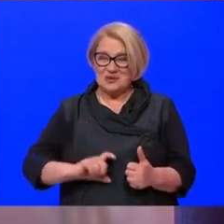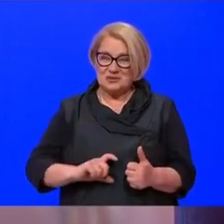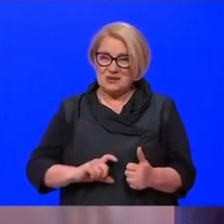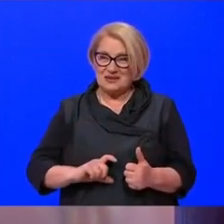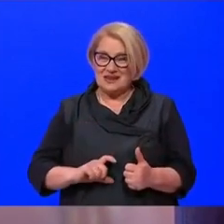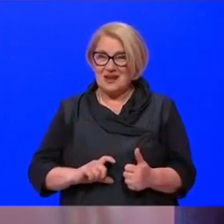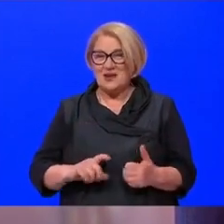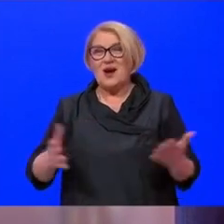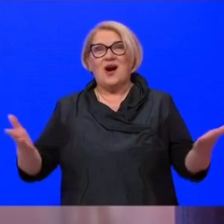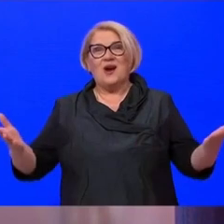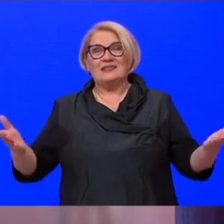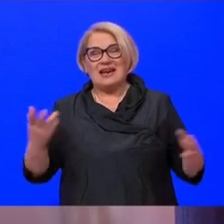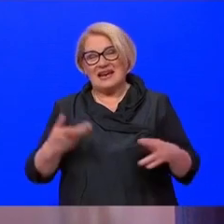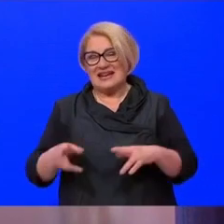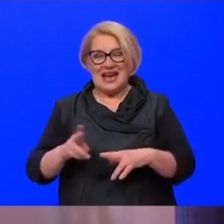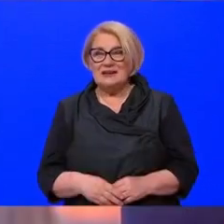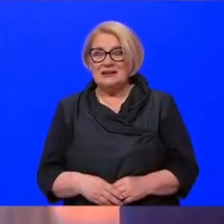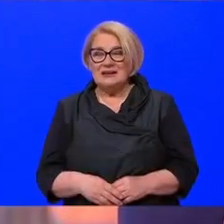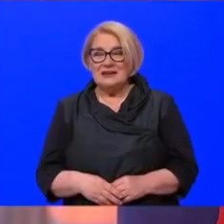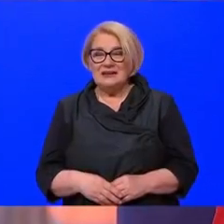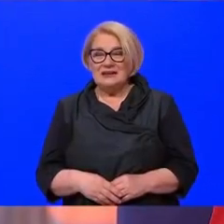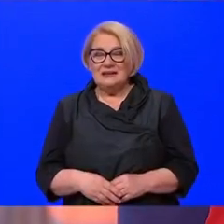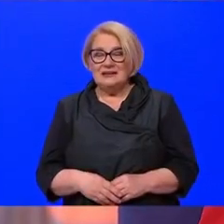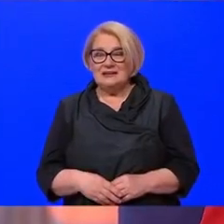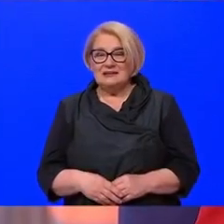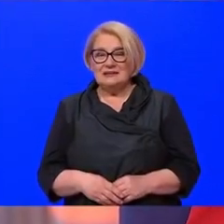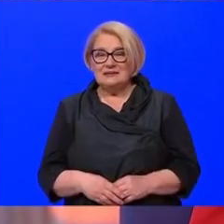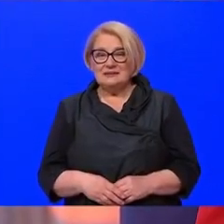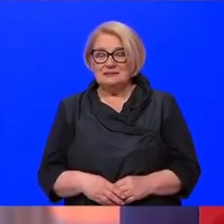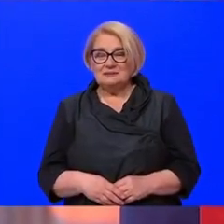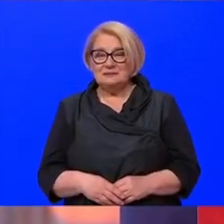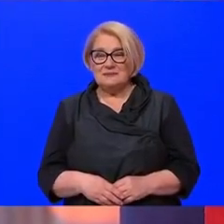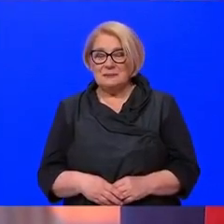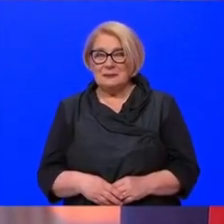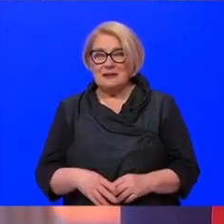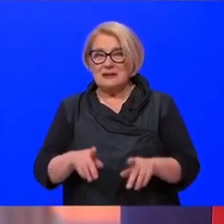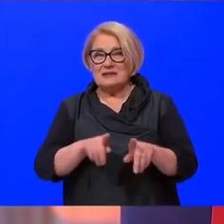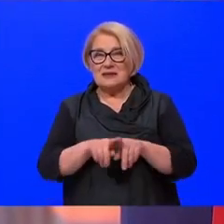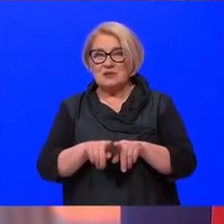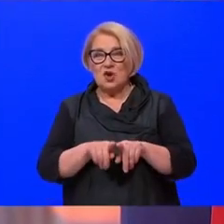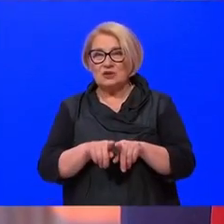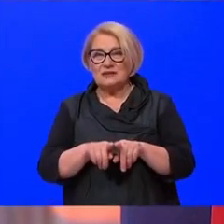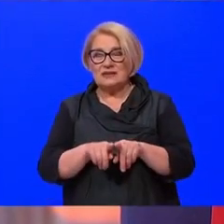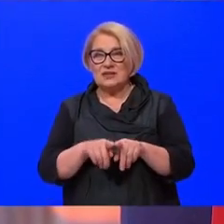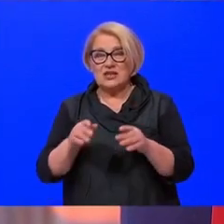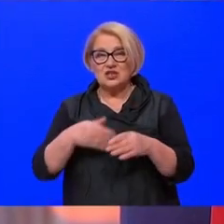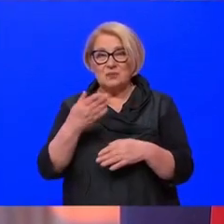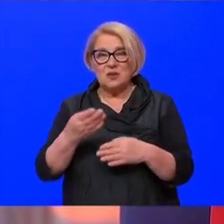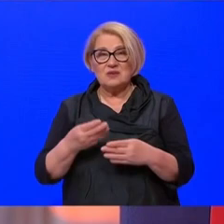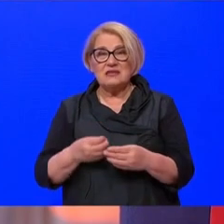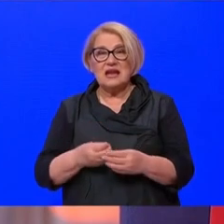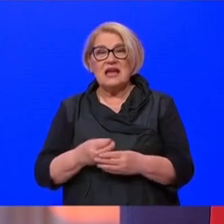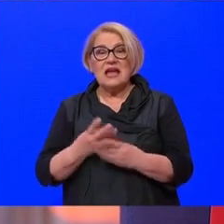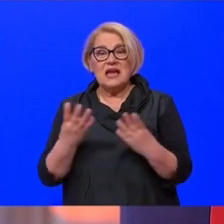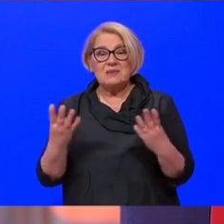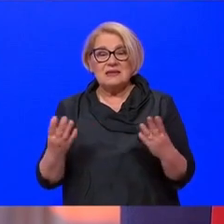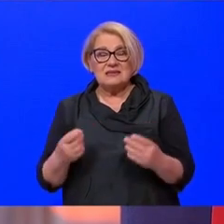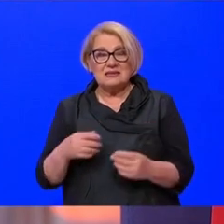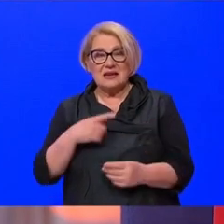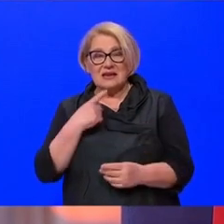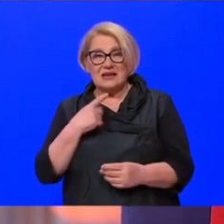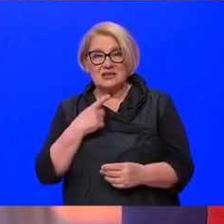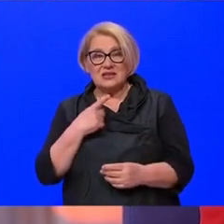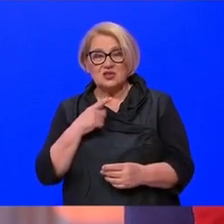si presretan. Da. Sad će, znam veće roditelje, da će poslije emisije zvati i pitati što to